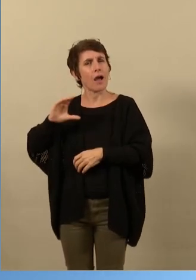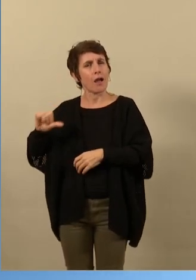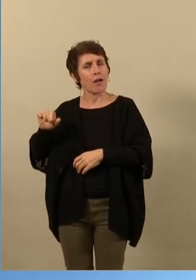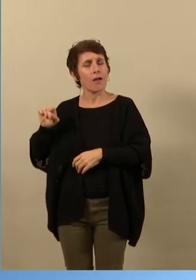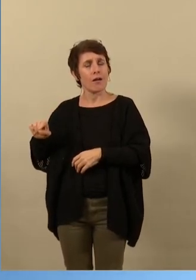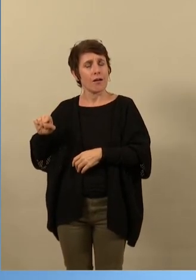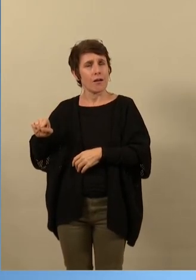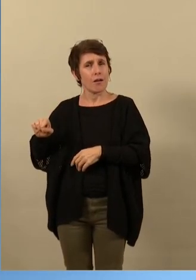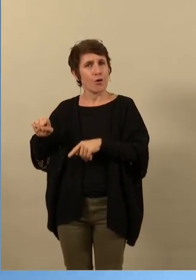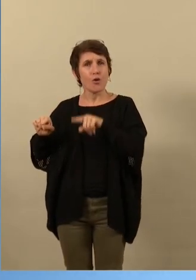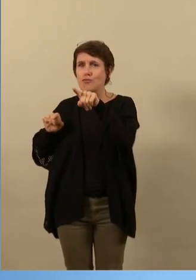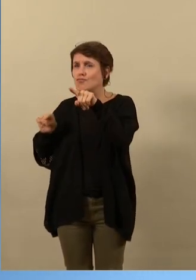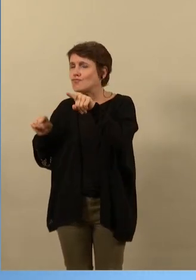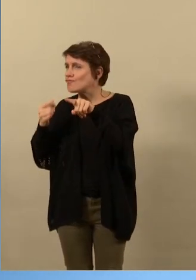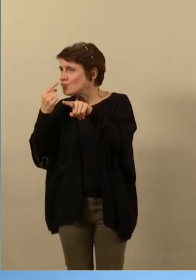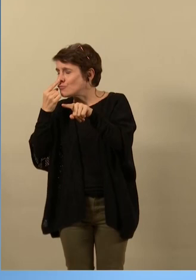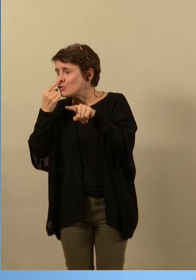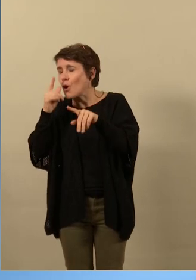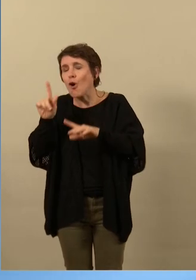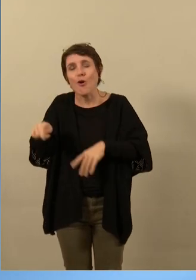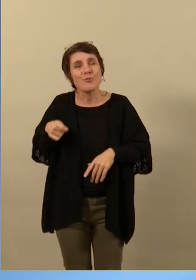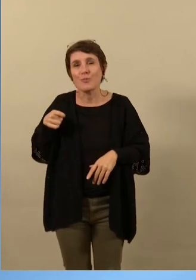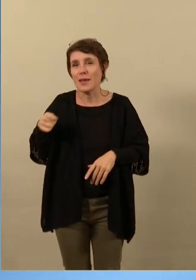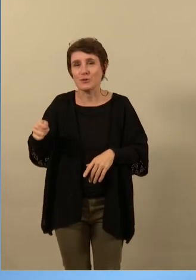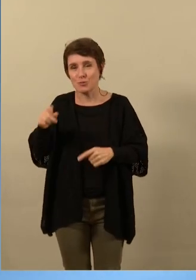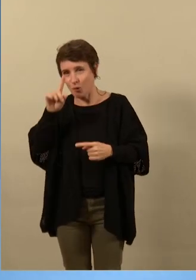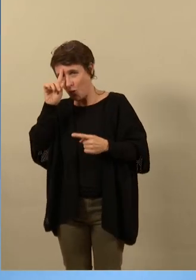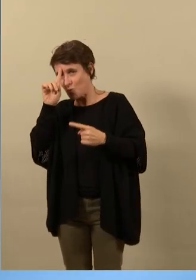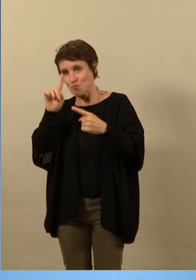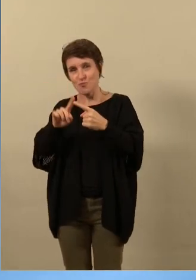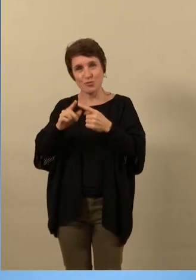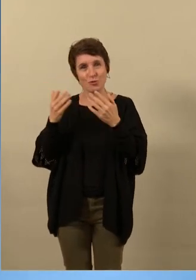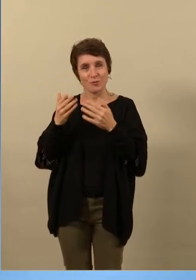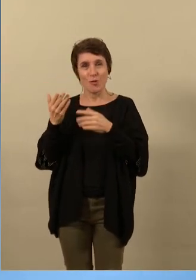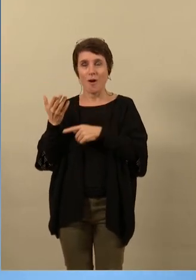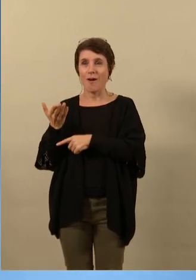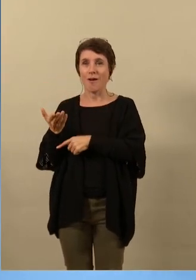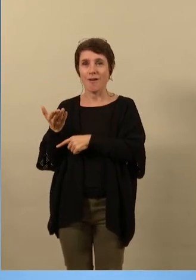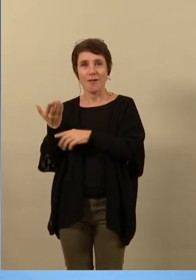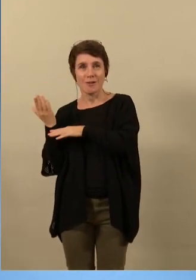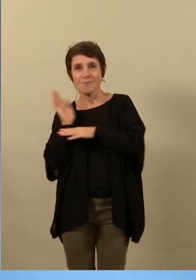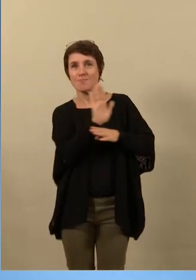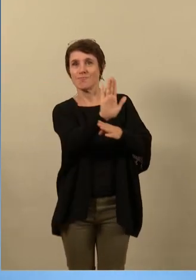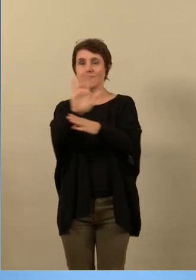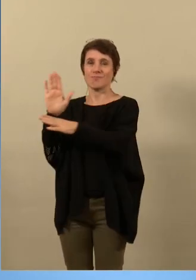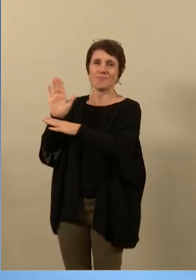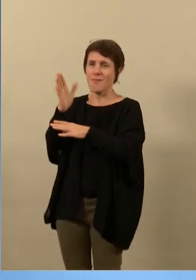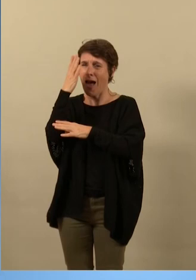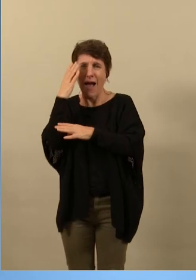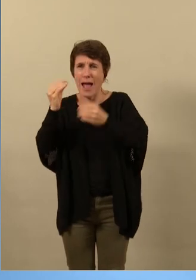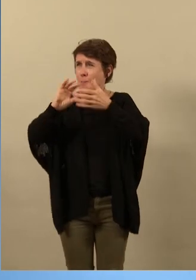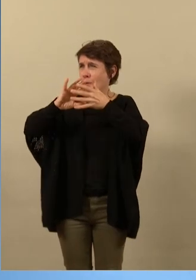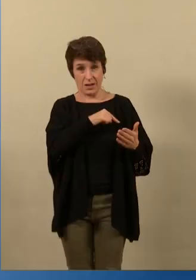toute avait de toute évidence vocation à mettre en lumière les Alpes sous toutes